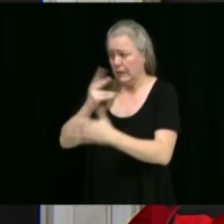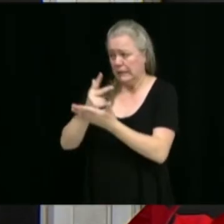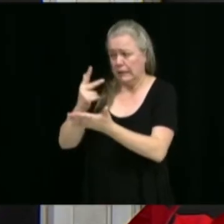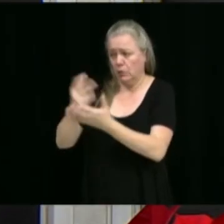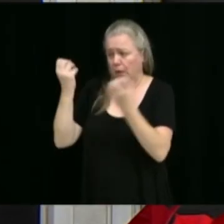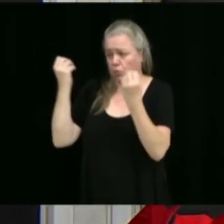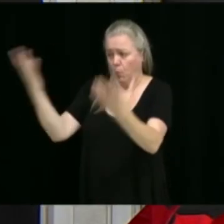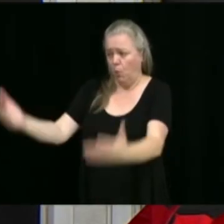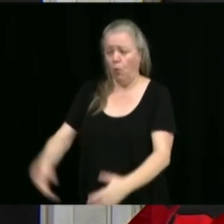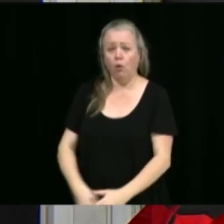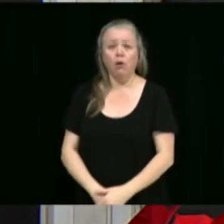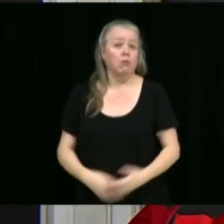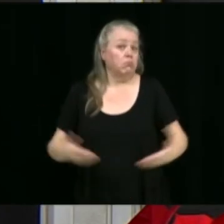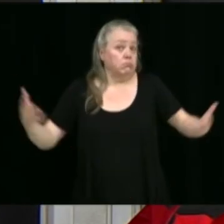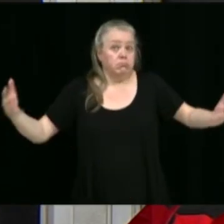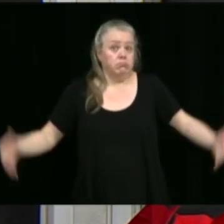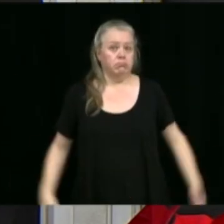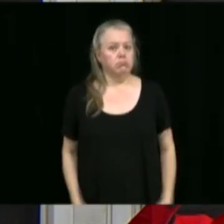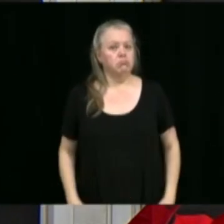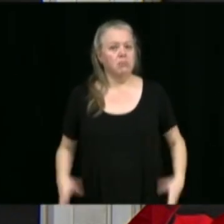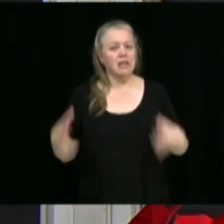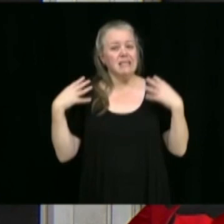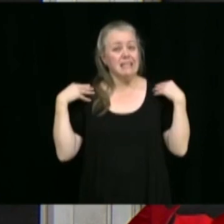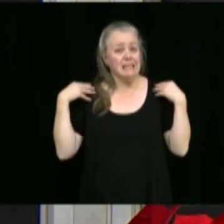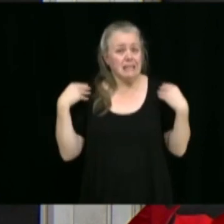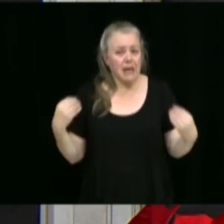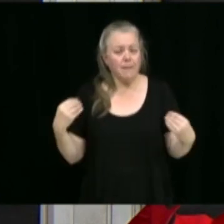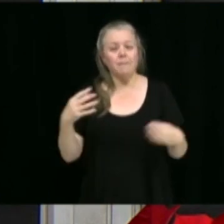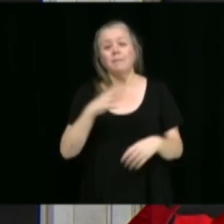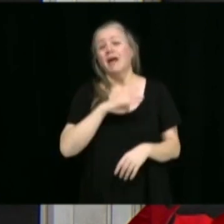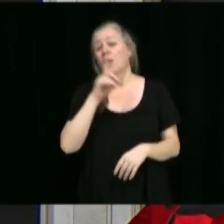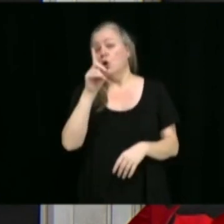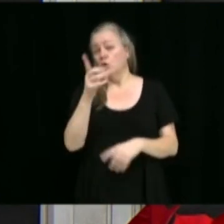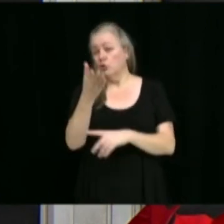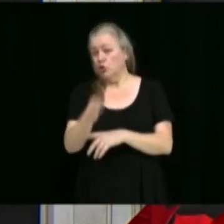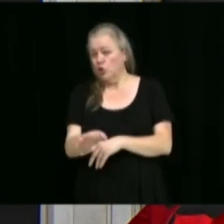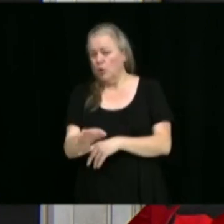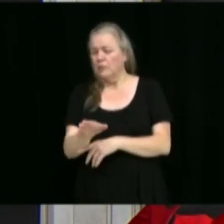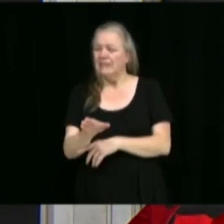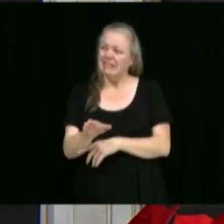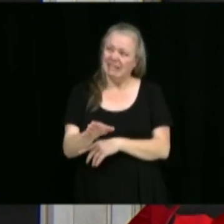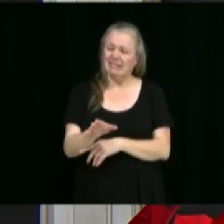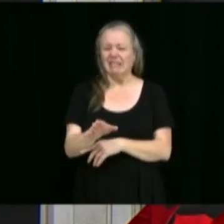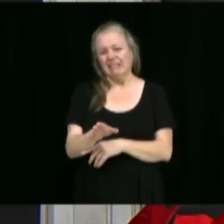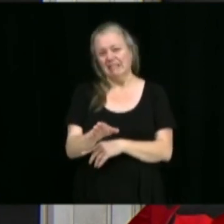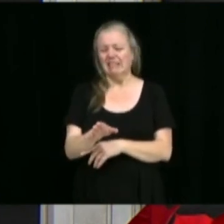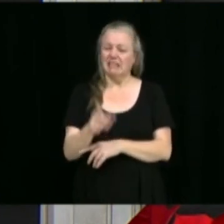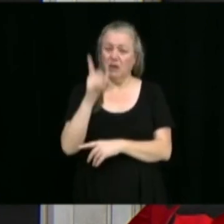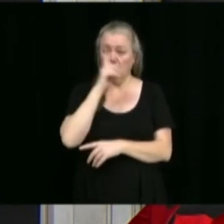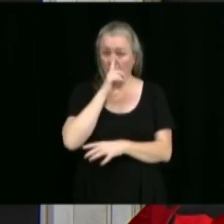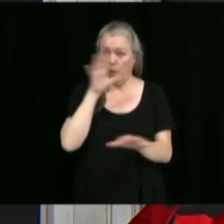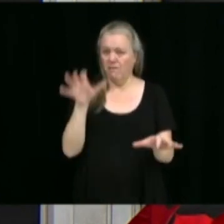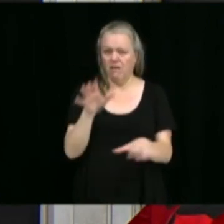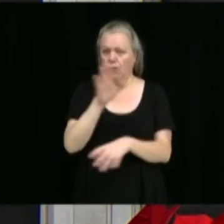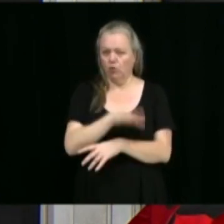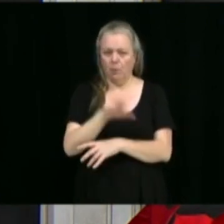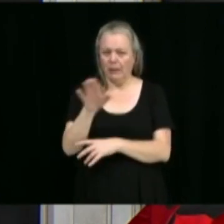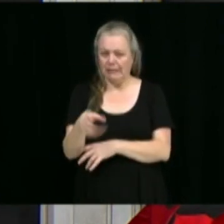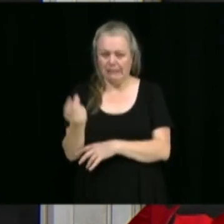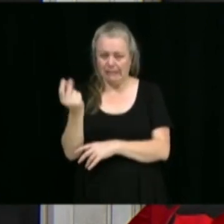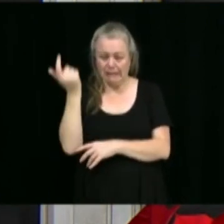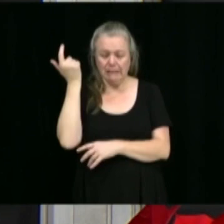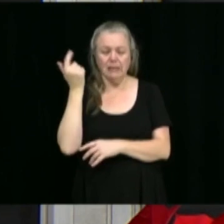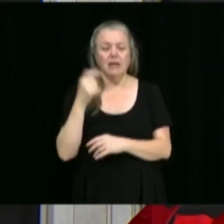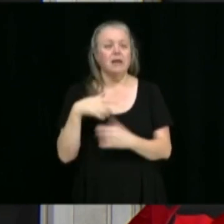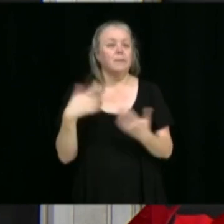de compris. Ça, c'est simple. Le seul bémol à ça pour lequel on ne peut pas le faire là, de façon